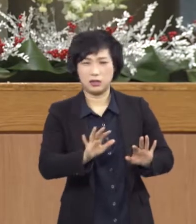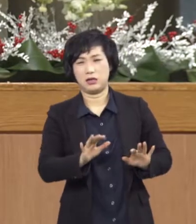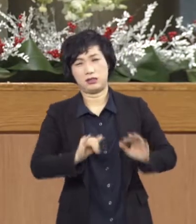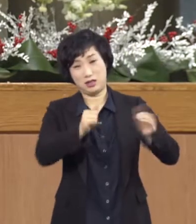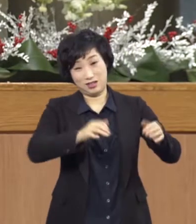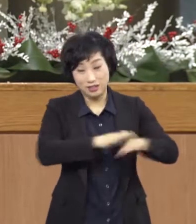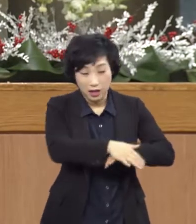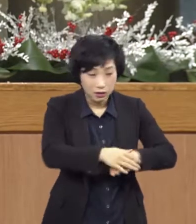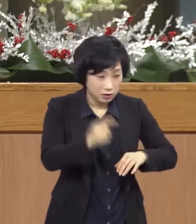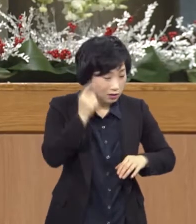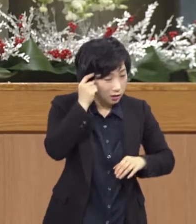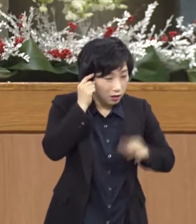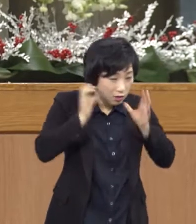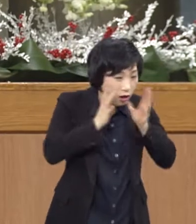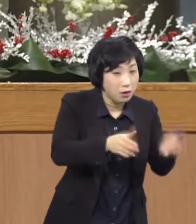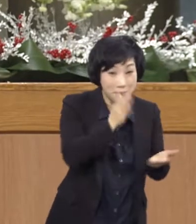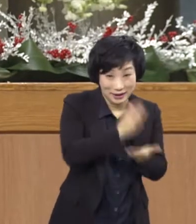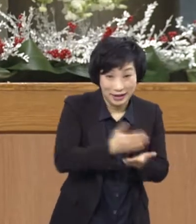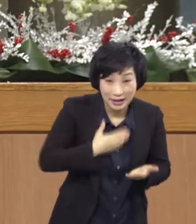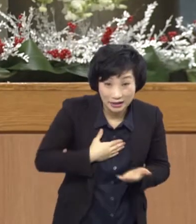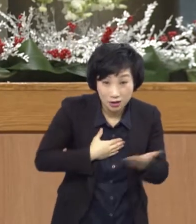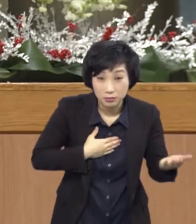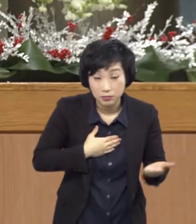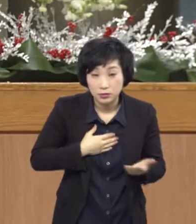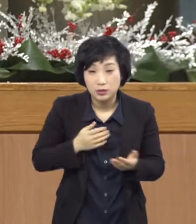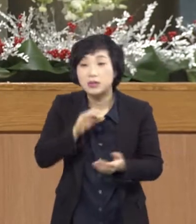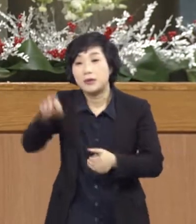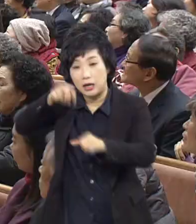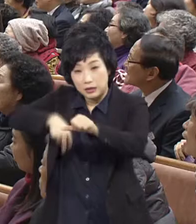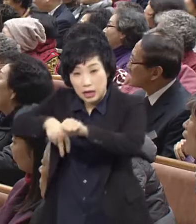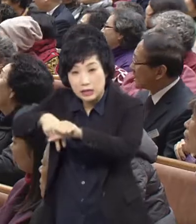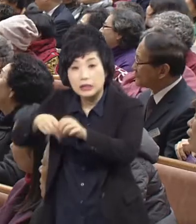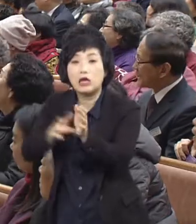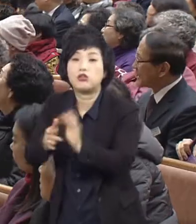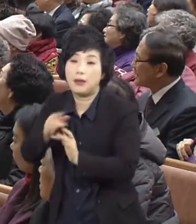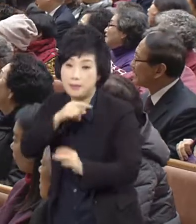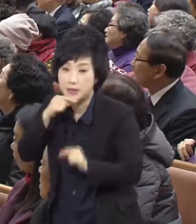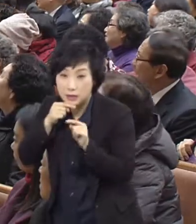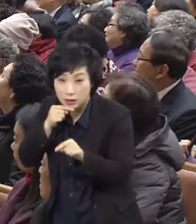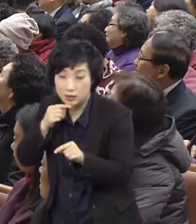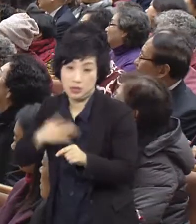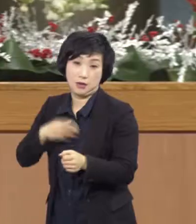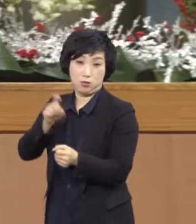십자가에서 흘린 예수의 피 그게 목적이다.